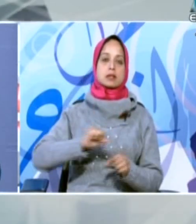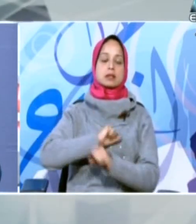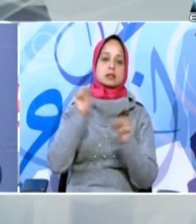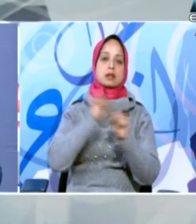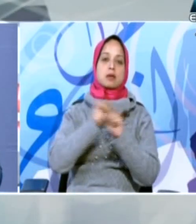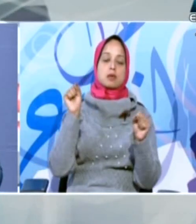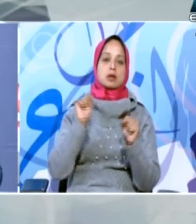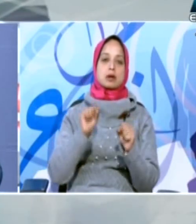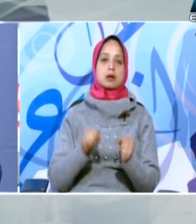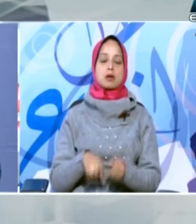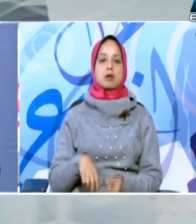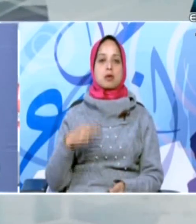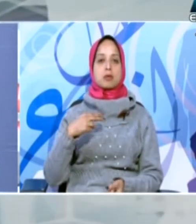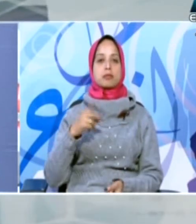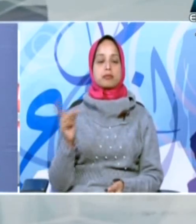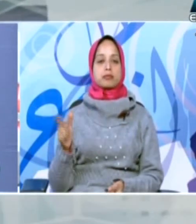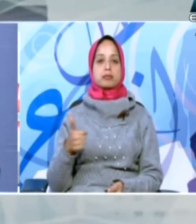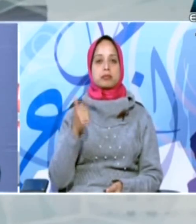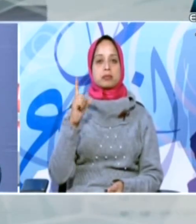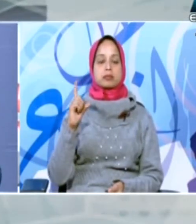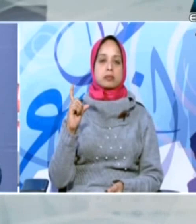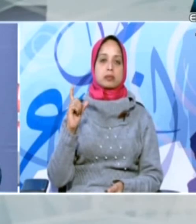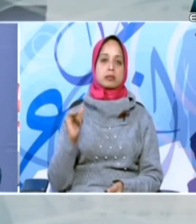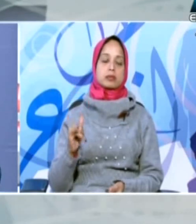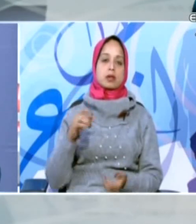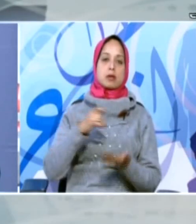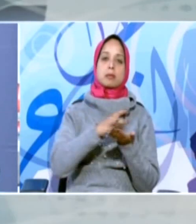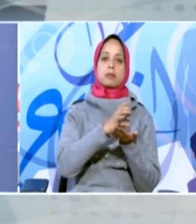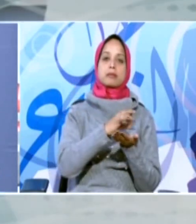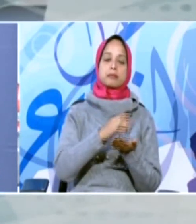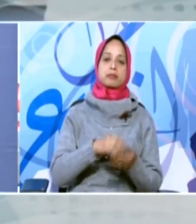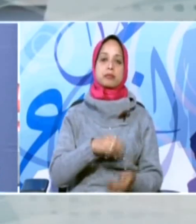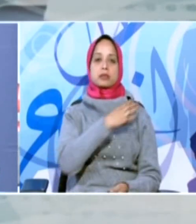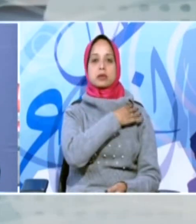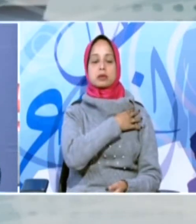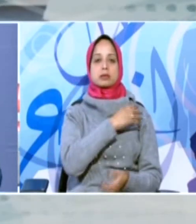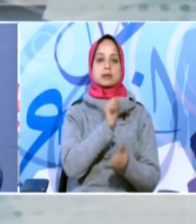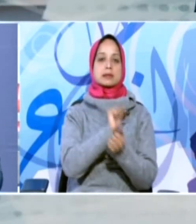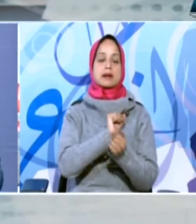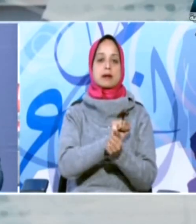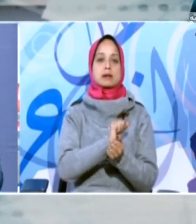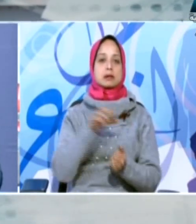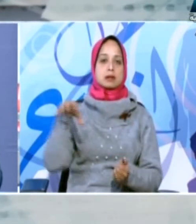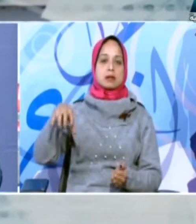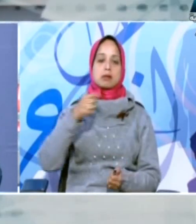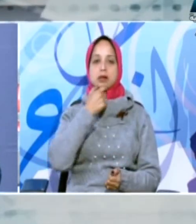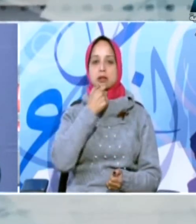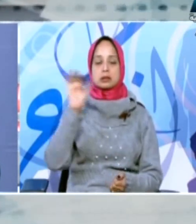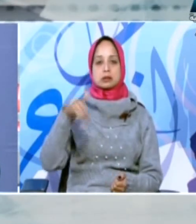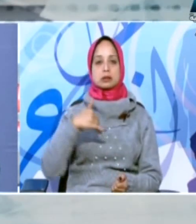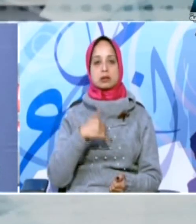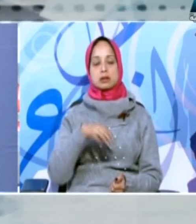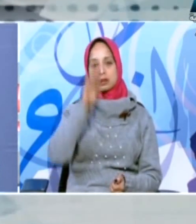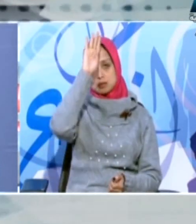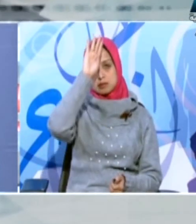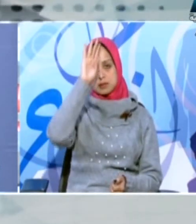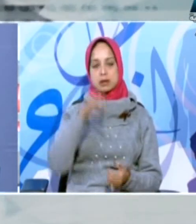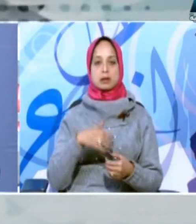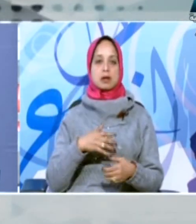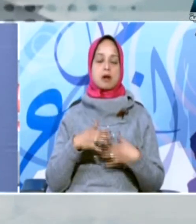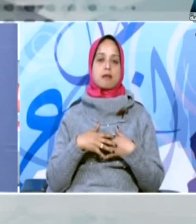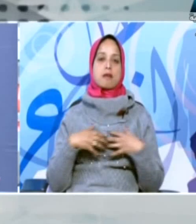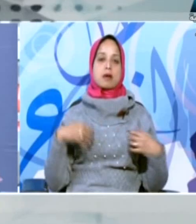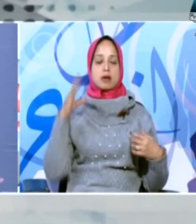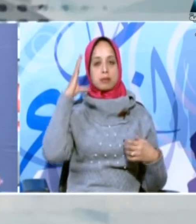يعني قرايبه اتنفى وزمايله اتسجنوا واعتقلوهم وانجلترا احتلت البلد والخدوة مبسوط واصحابه قرايبه كلهم سابوه تخلوا عنه وما